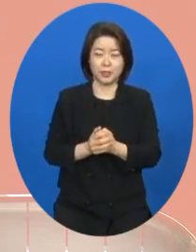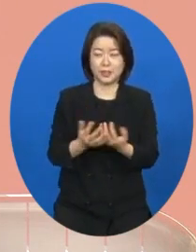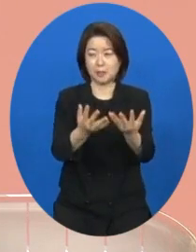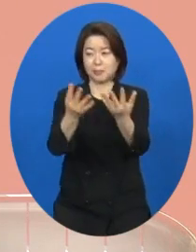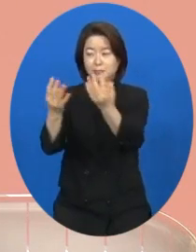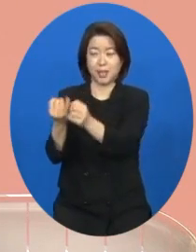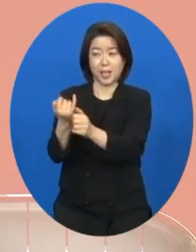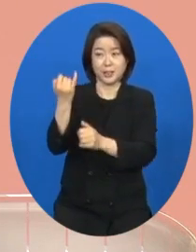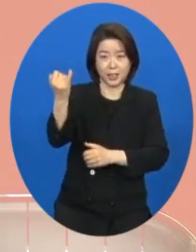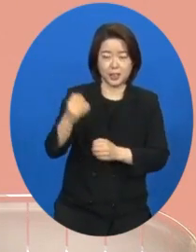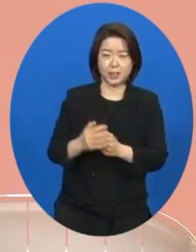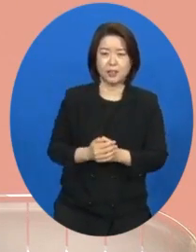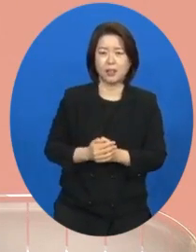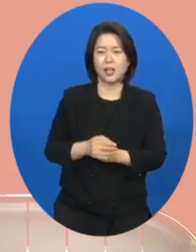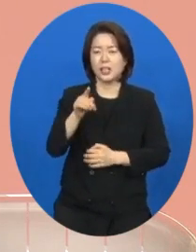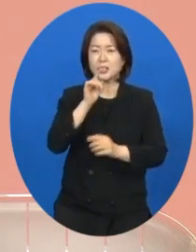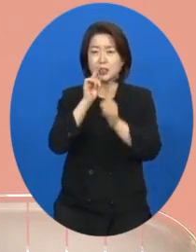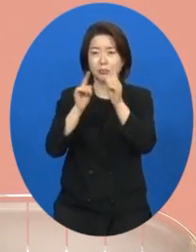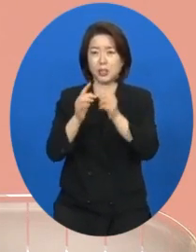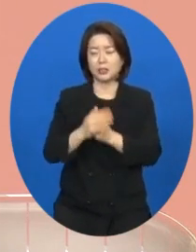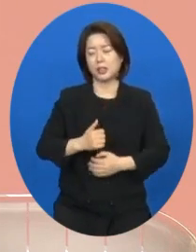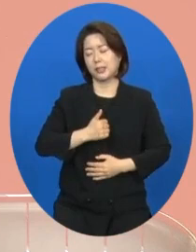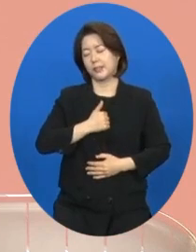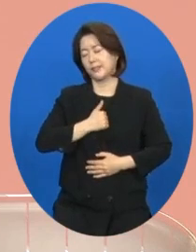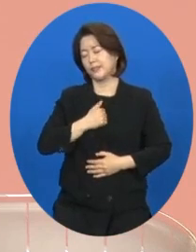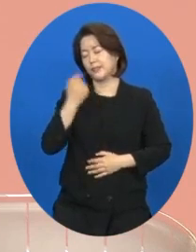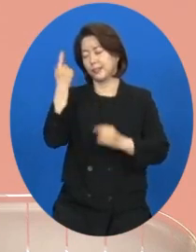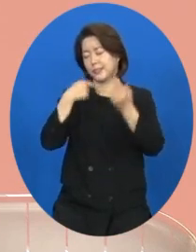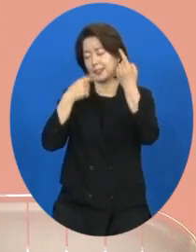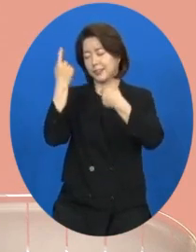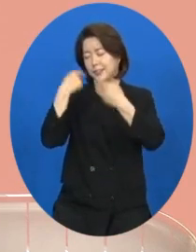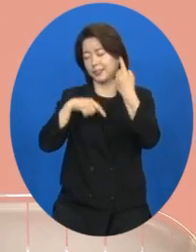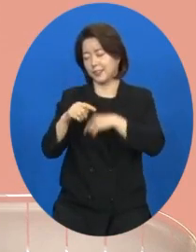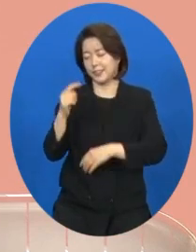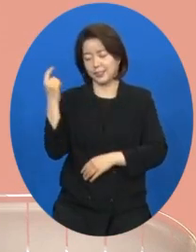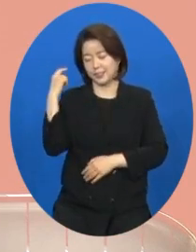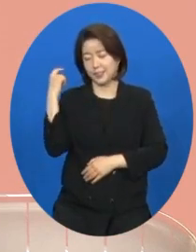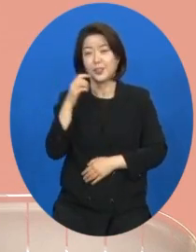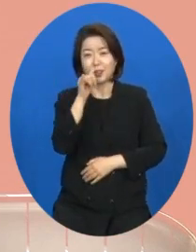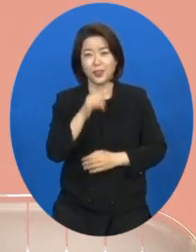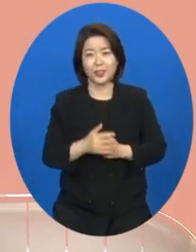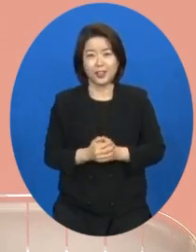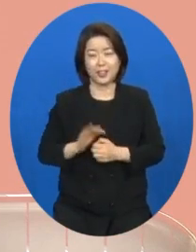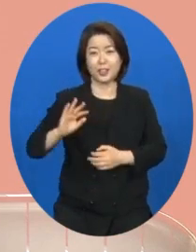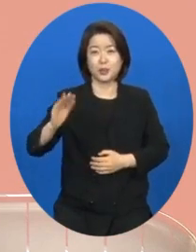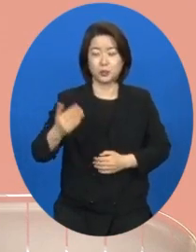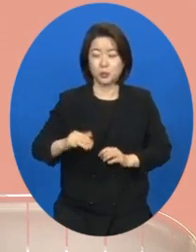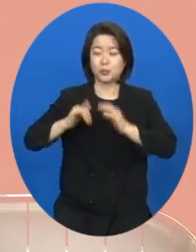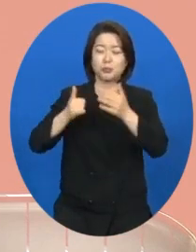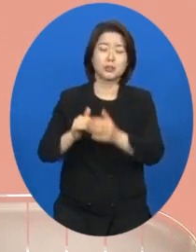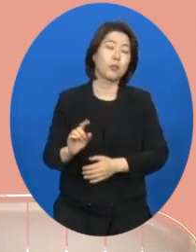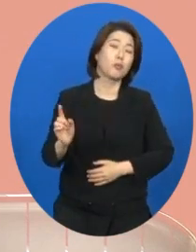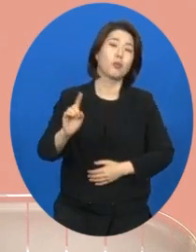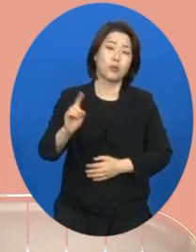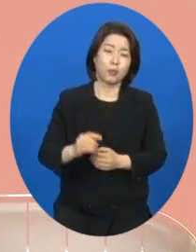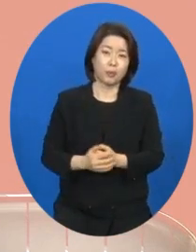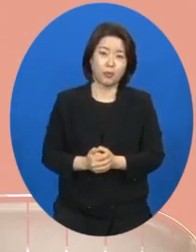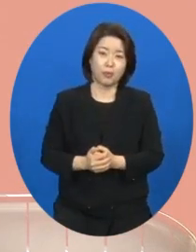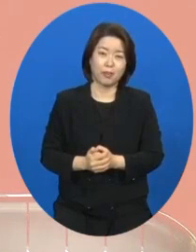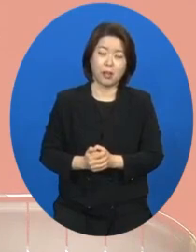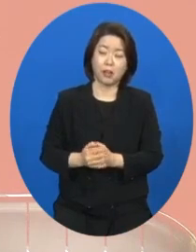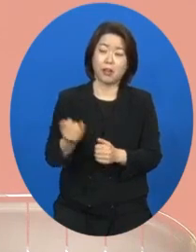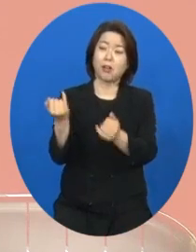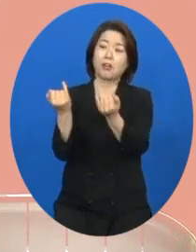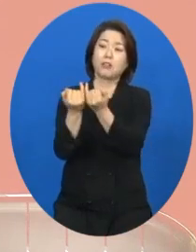아내가 그것을 자존심 상하게 상한 말로 듣습니다. 요즘 세상이 어떤 세상인데